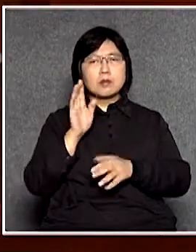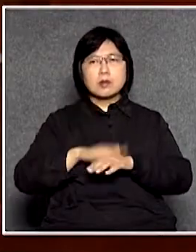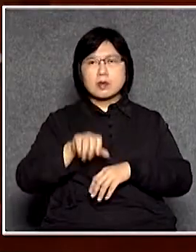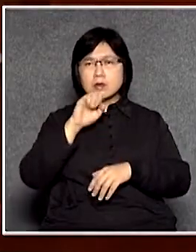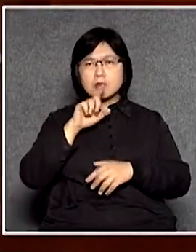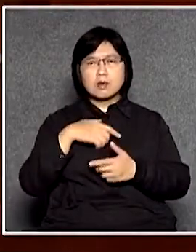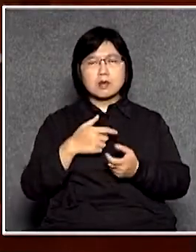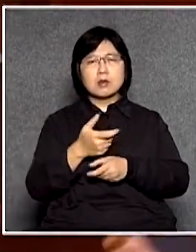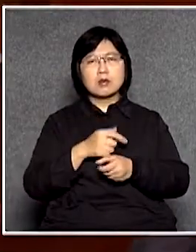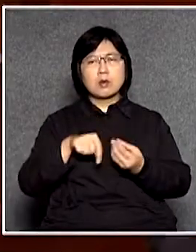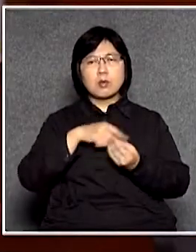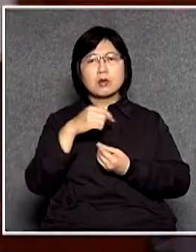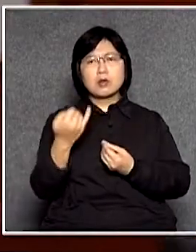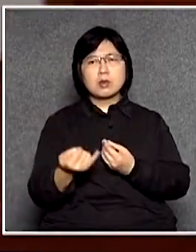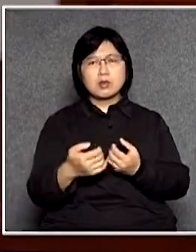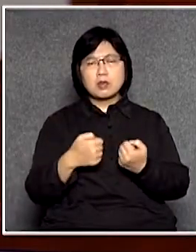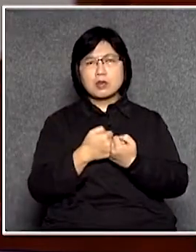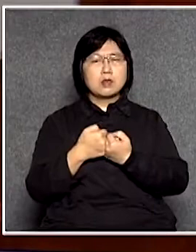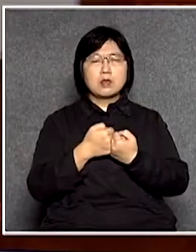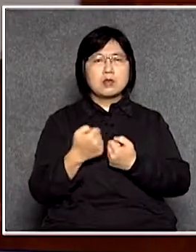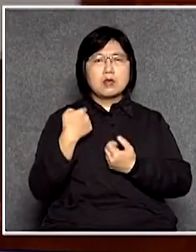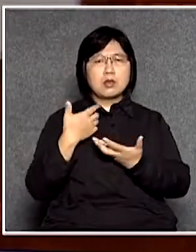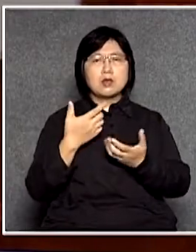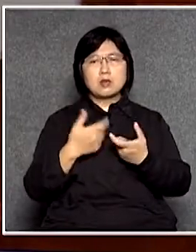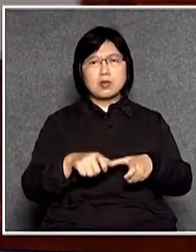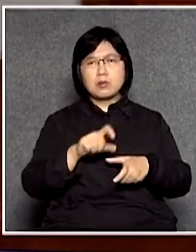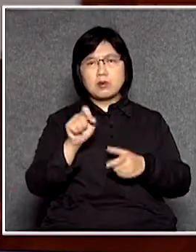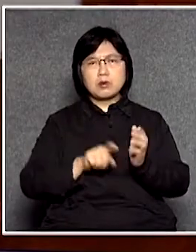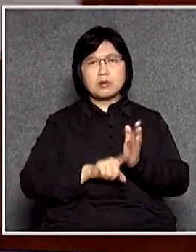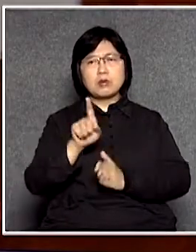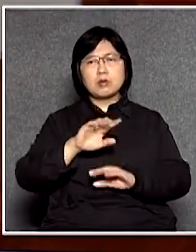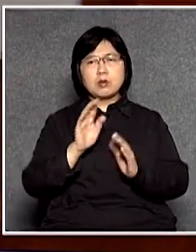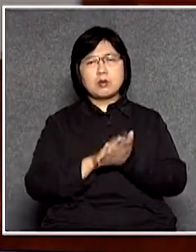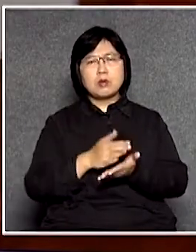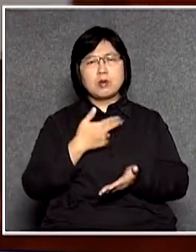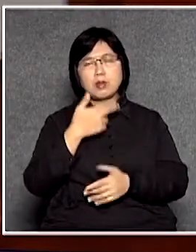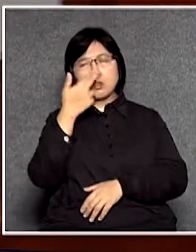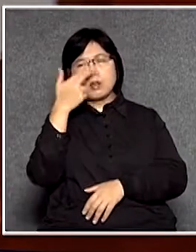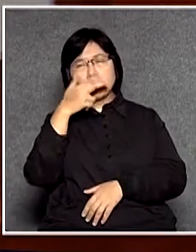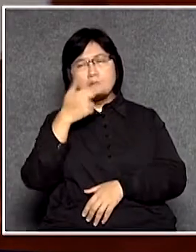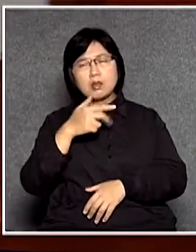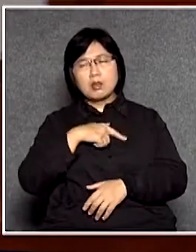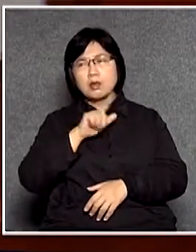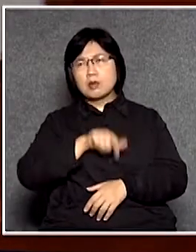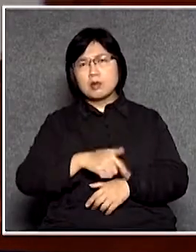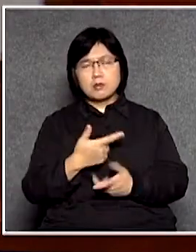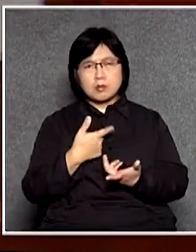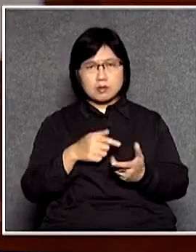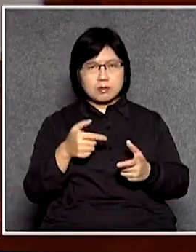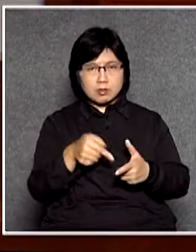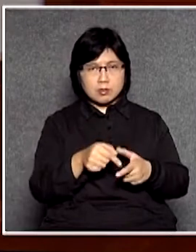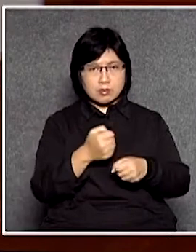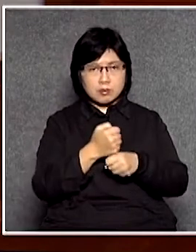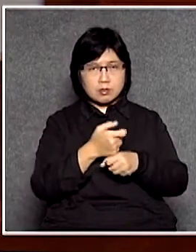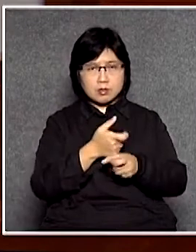害營商環境啊，影響競爭力啊，推高失業率啊，全部都係陳腔濫調。最低工資實施之後出現呢啲現象咩？